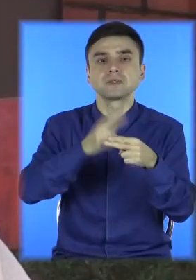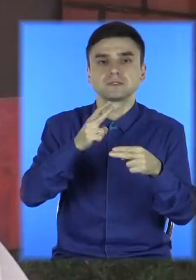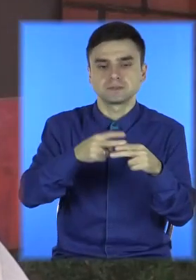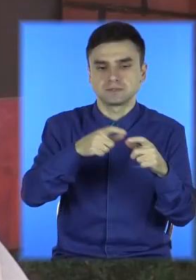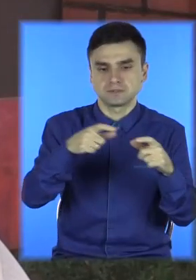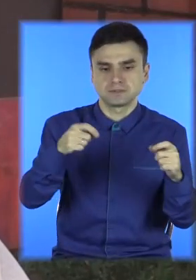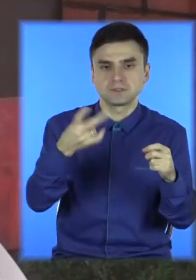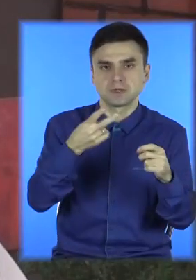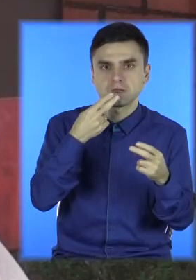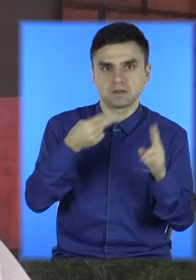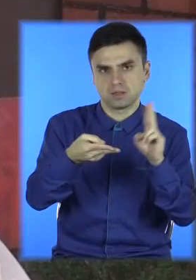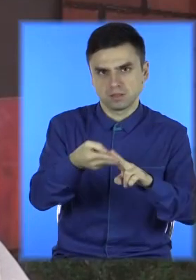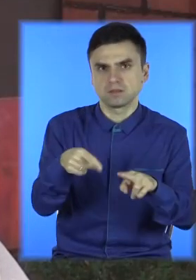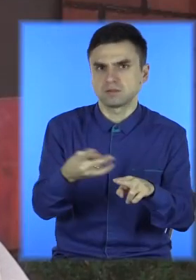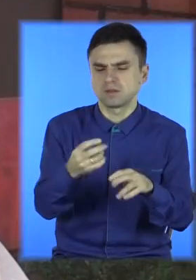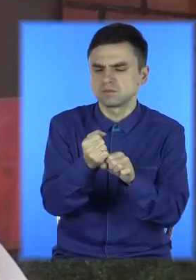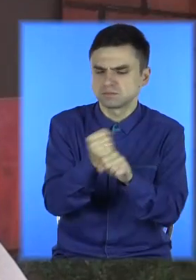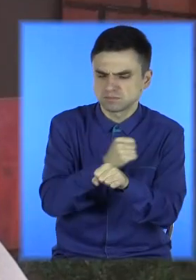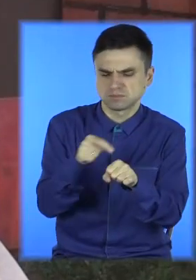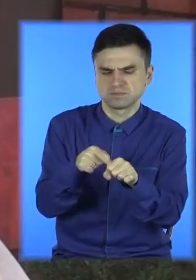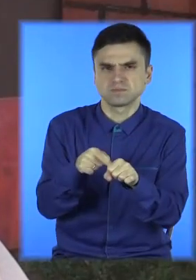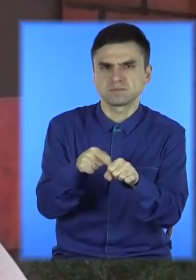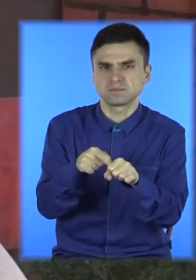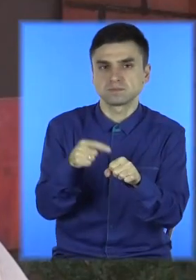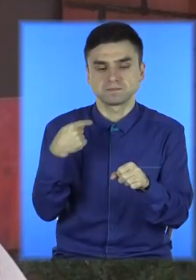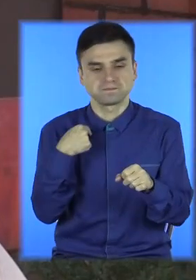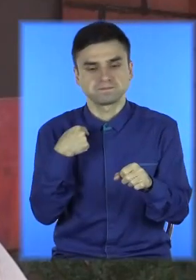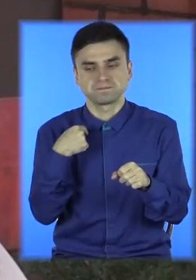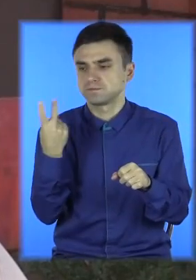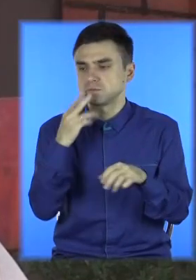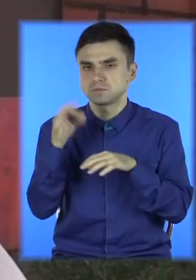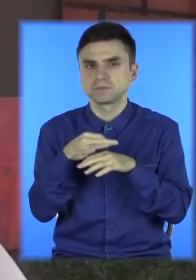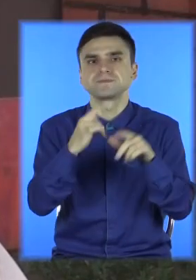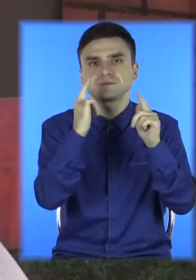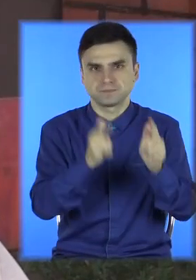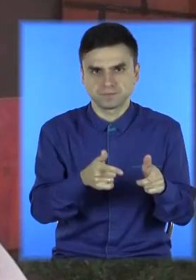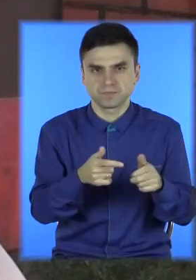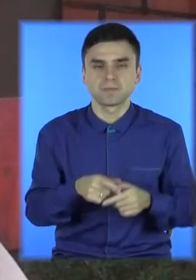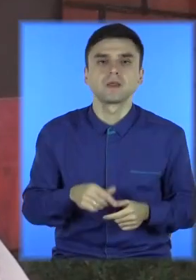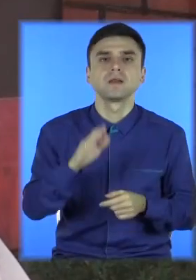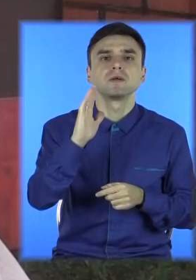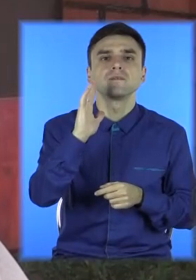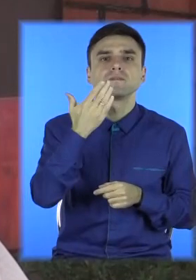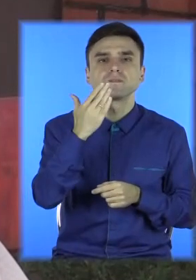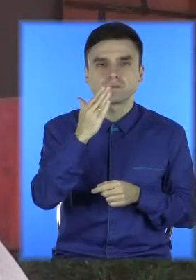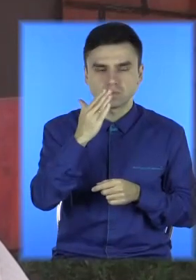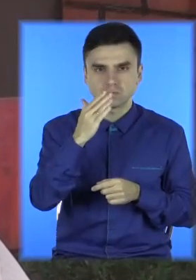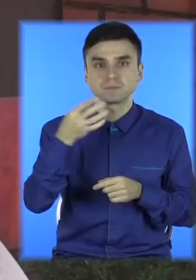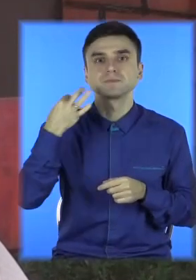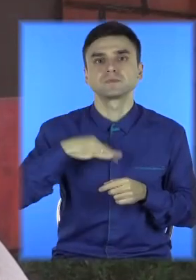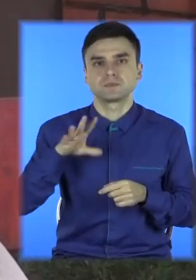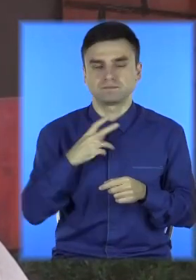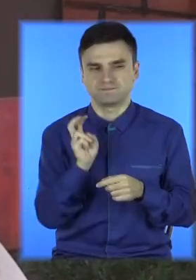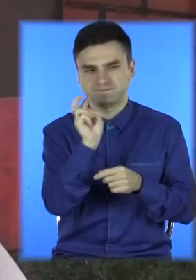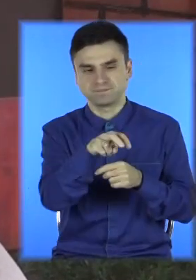Значит, во вторник, когда сын попросил счет, предоставить счет и договор,